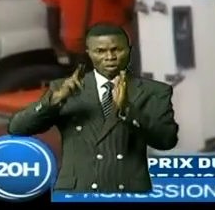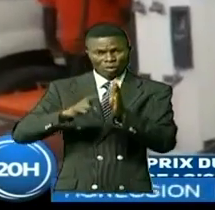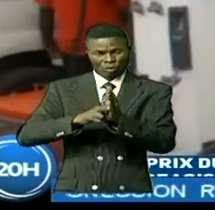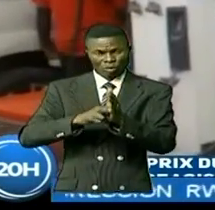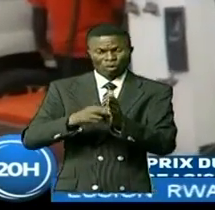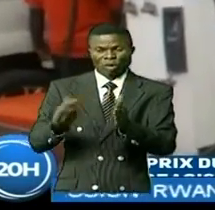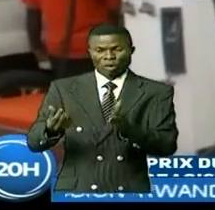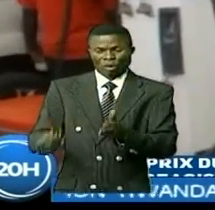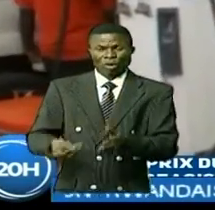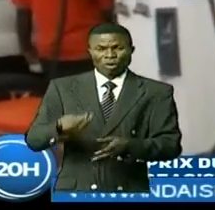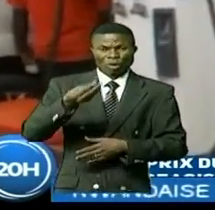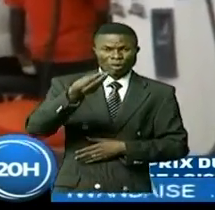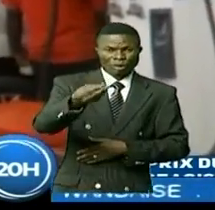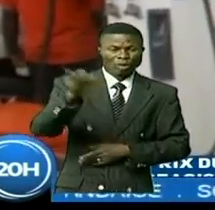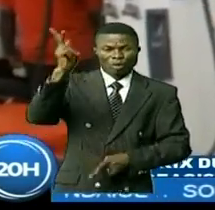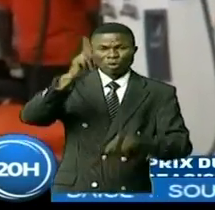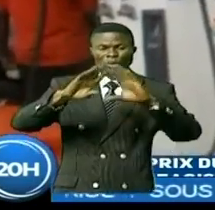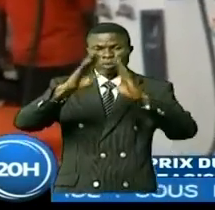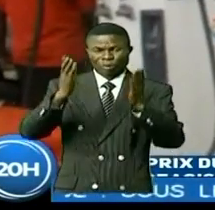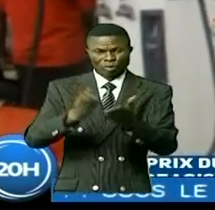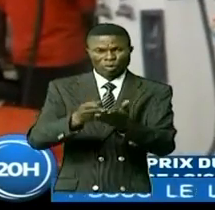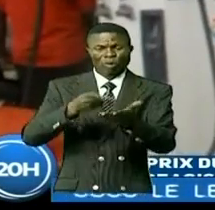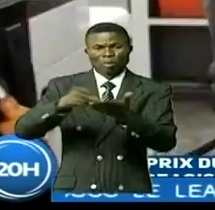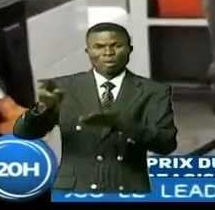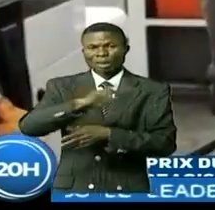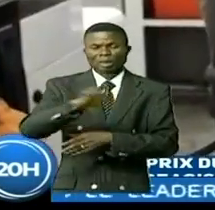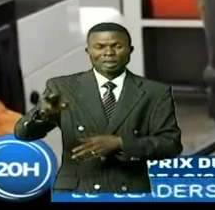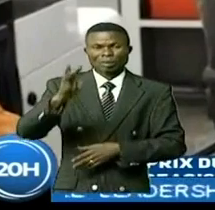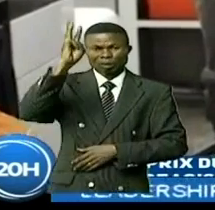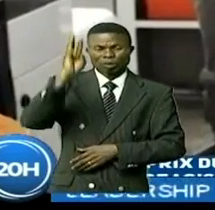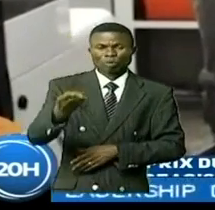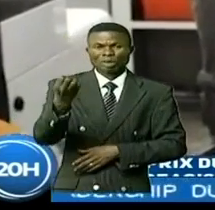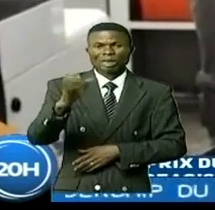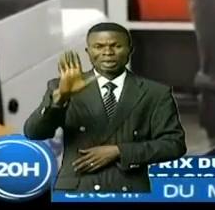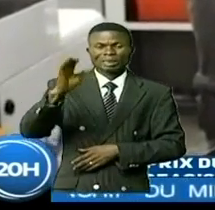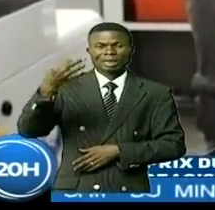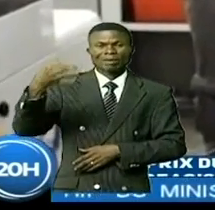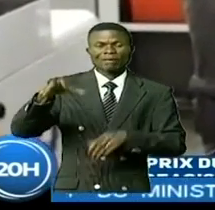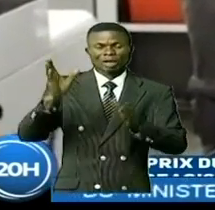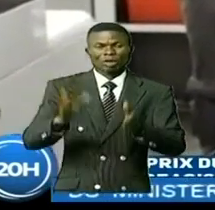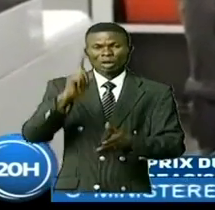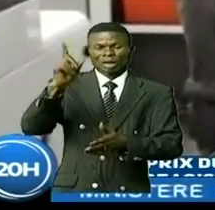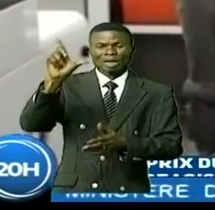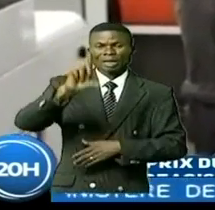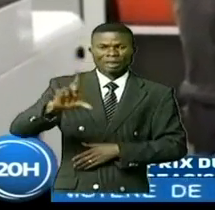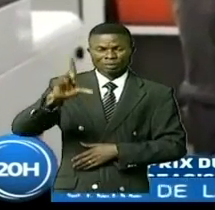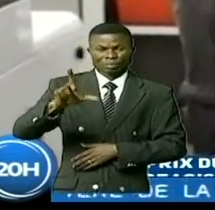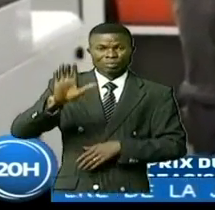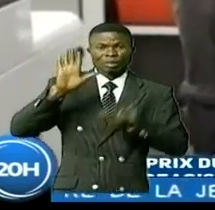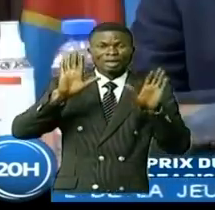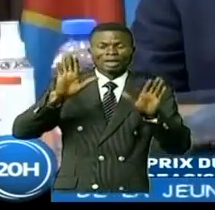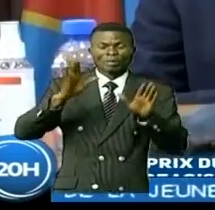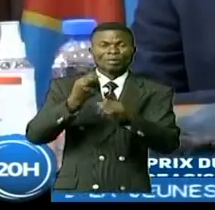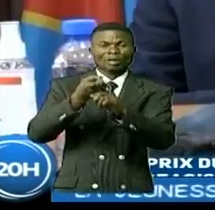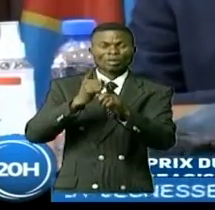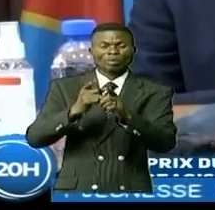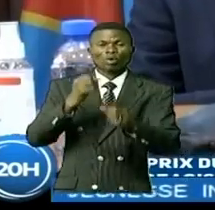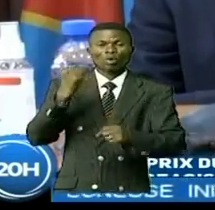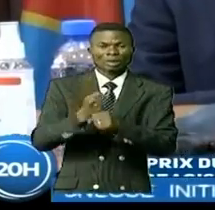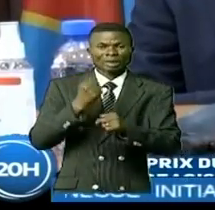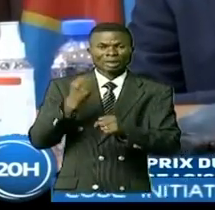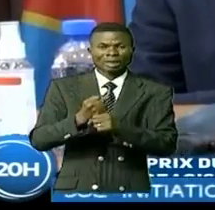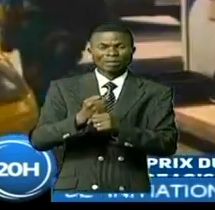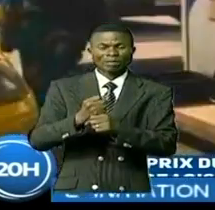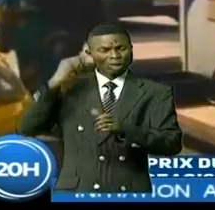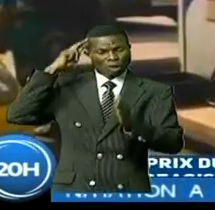la poche pour que la population ne paye que 2 345 francs congolais par litre. Ce miracle est le résultat des efforts fournis par